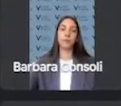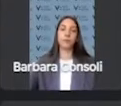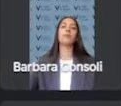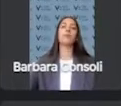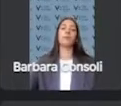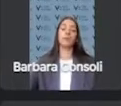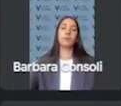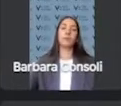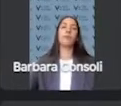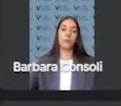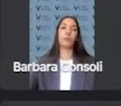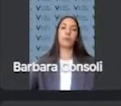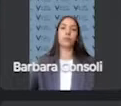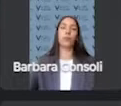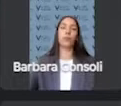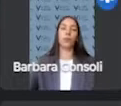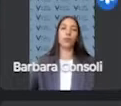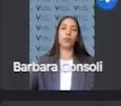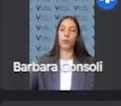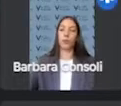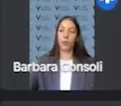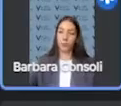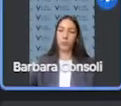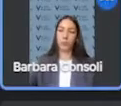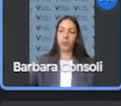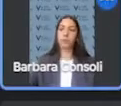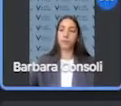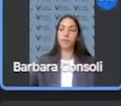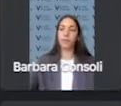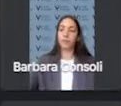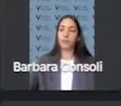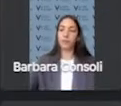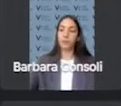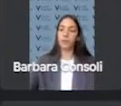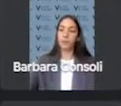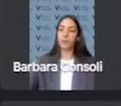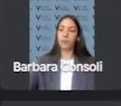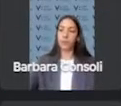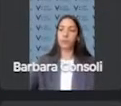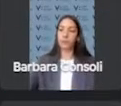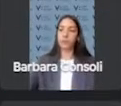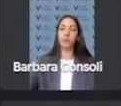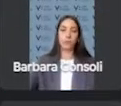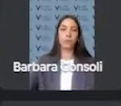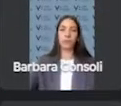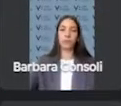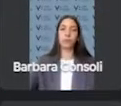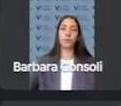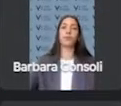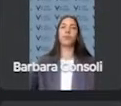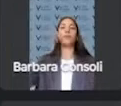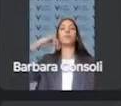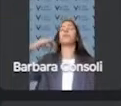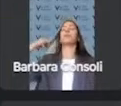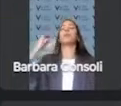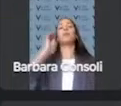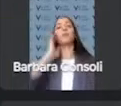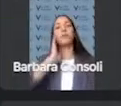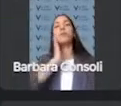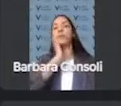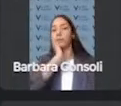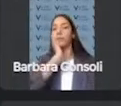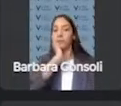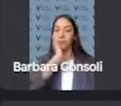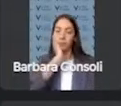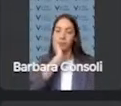uditori giudiziari, quindi si fa un periodo Un di tirocinio poi. dottorato, esattamente di tirocinio come uditore giudiziario, è un